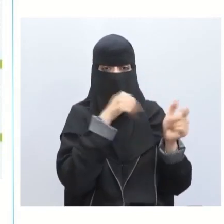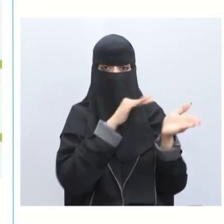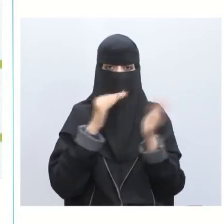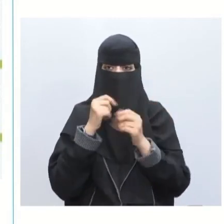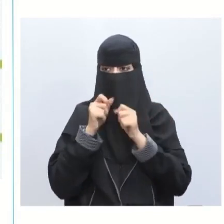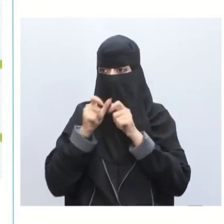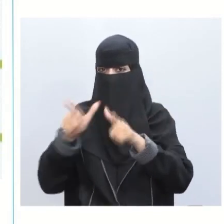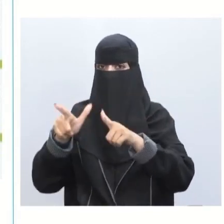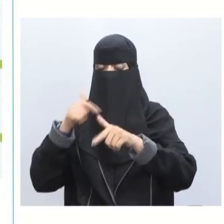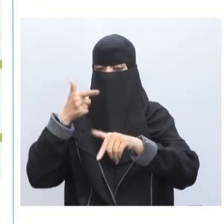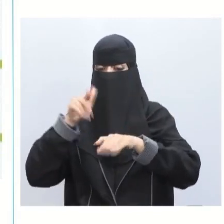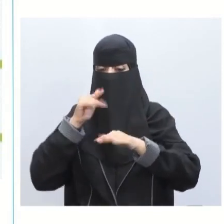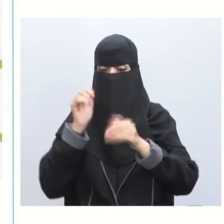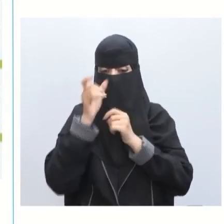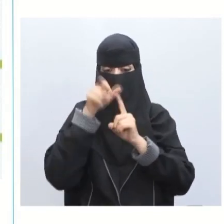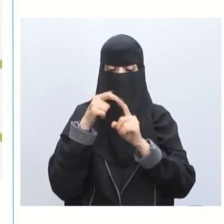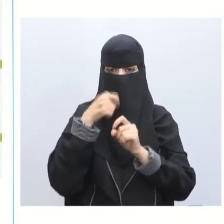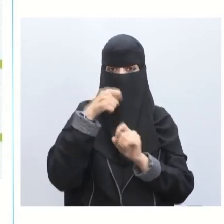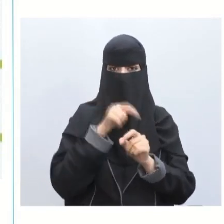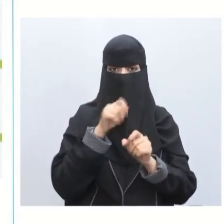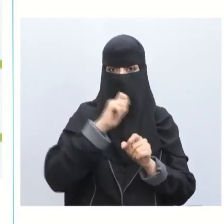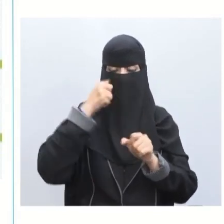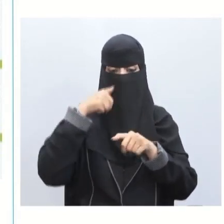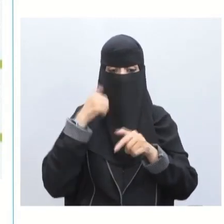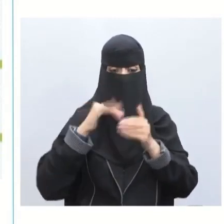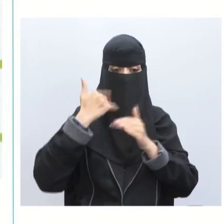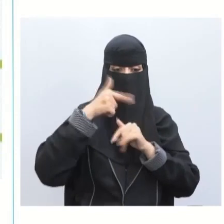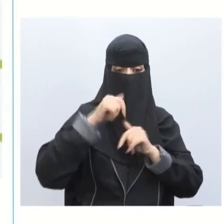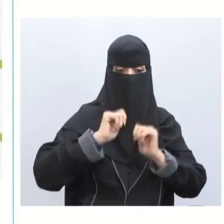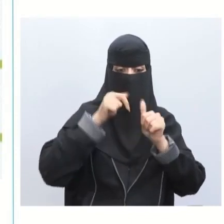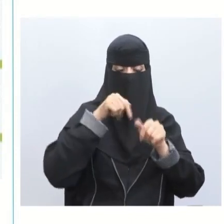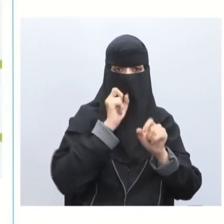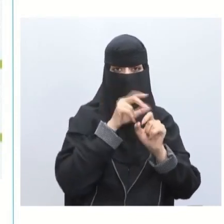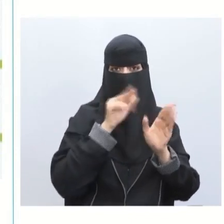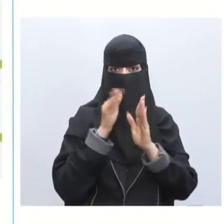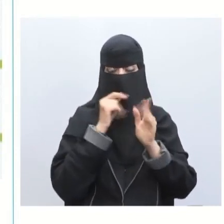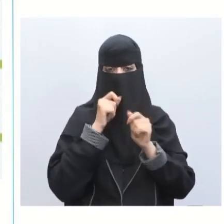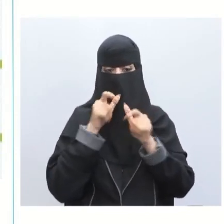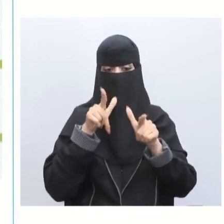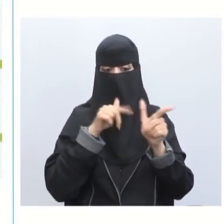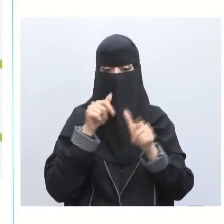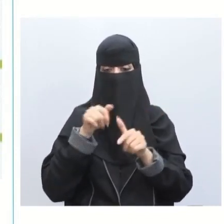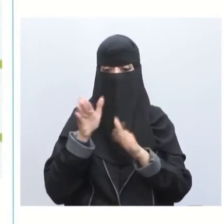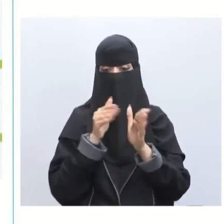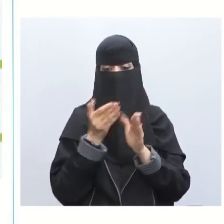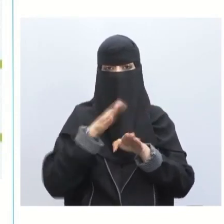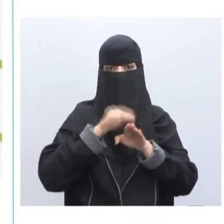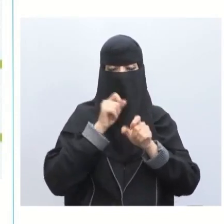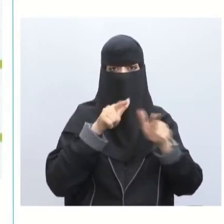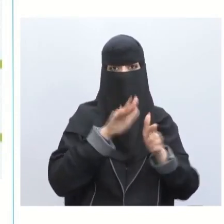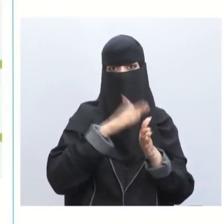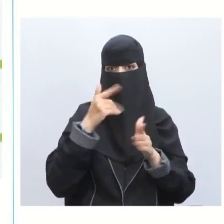معلوماته وصوره الشخصيه والسريه ثم يقوم المتنمر بفضح المتنمر عن